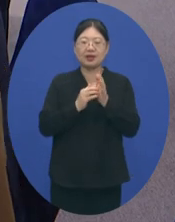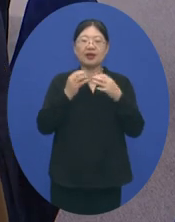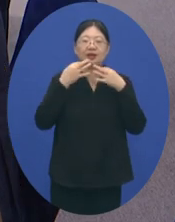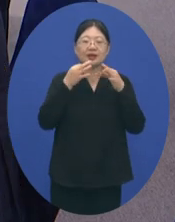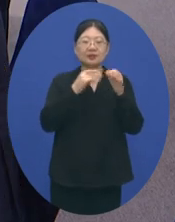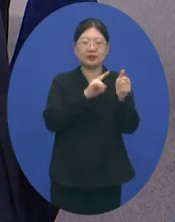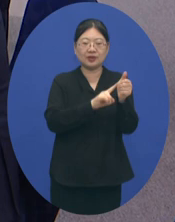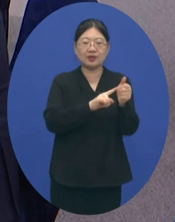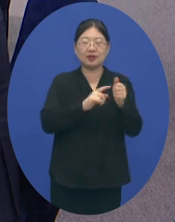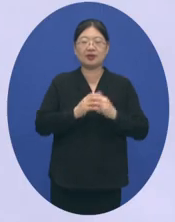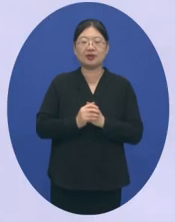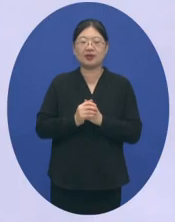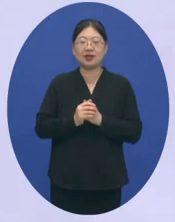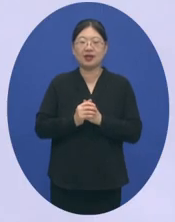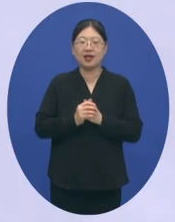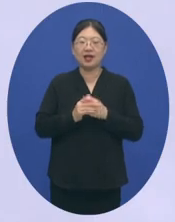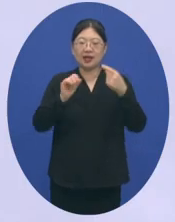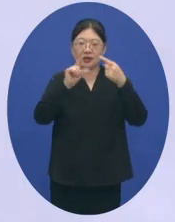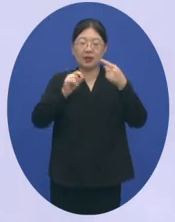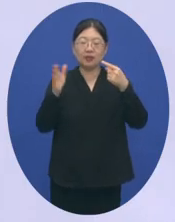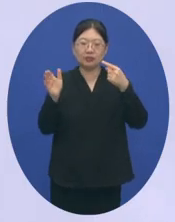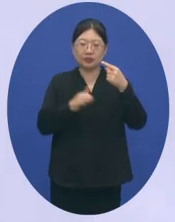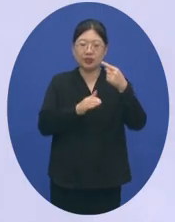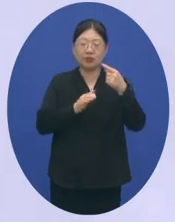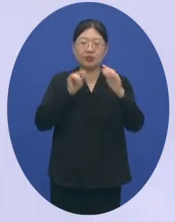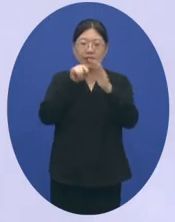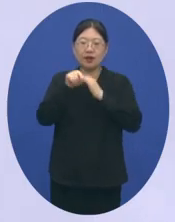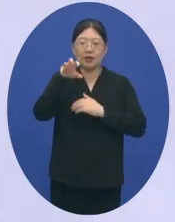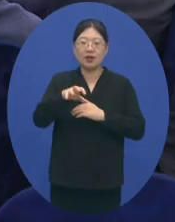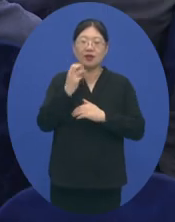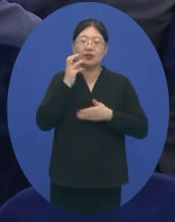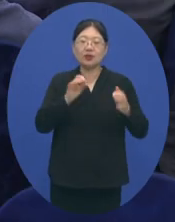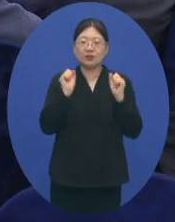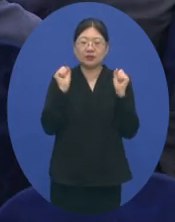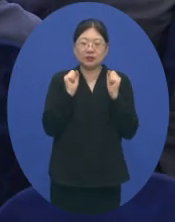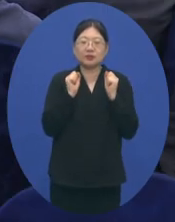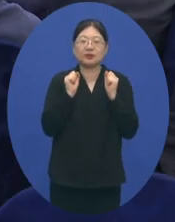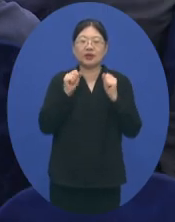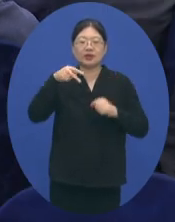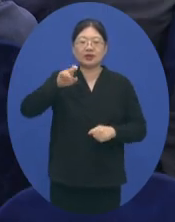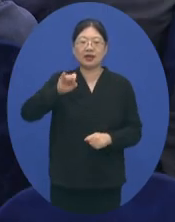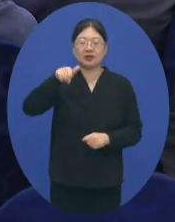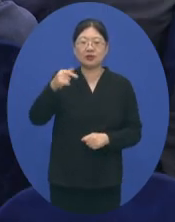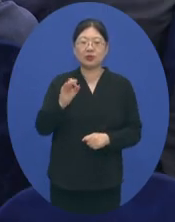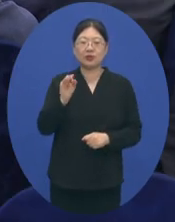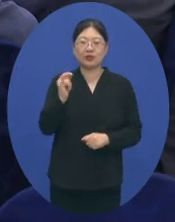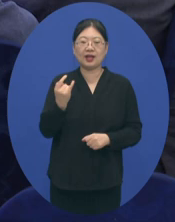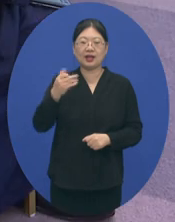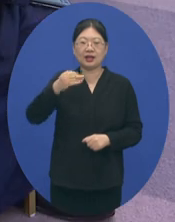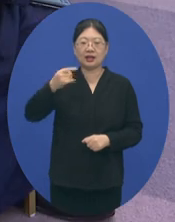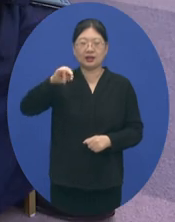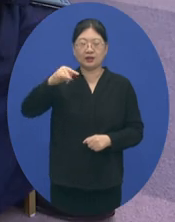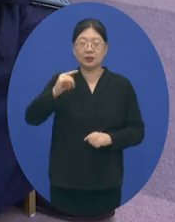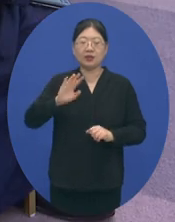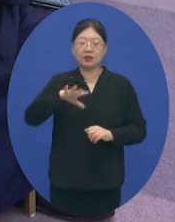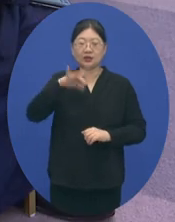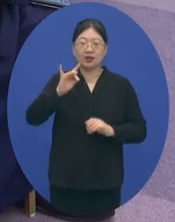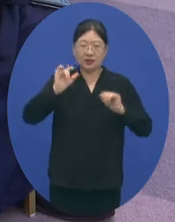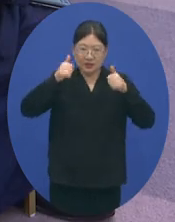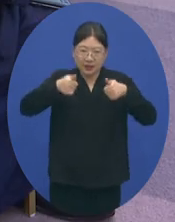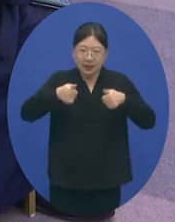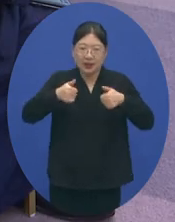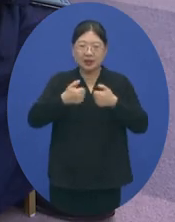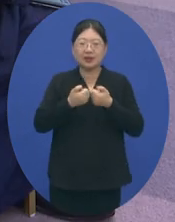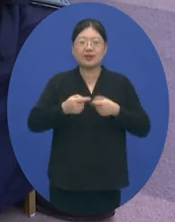김동연 경기도지사가 개묘년 새해가 밝자마자 찾은 곳은 경기 북부 상공회의소. 신년 인사회에 참석해 경기